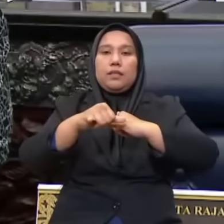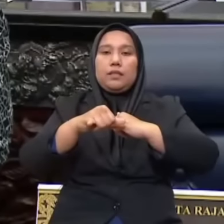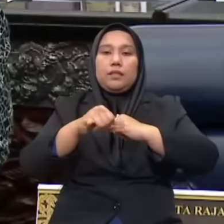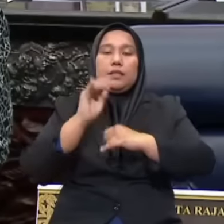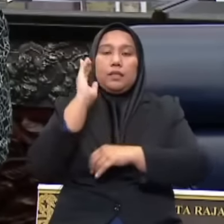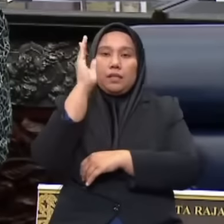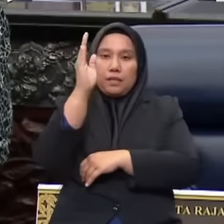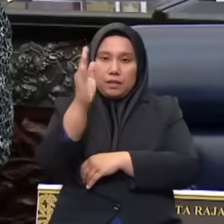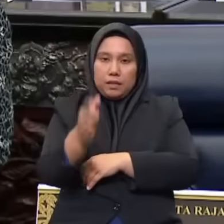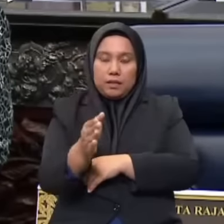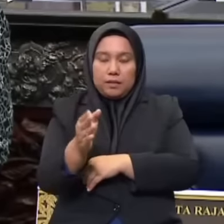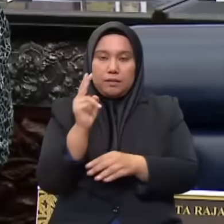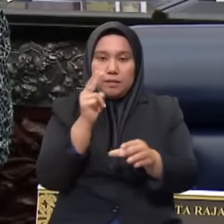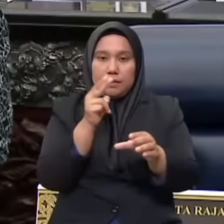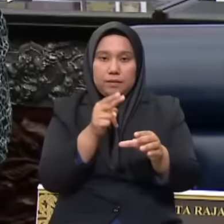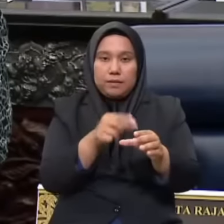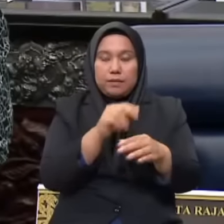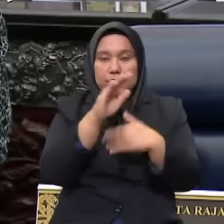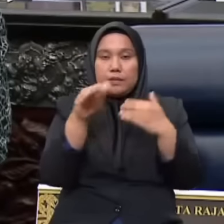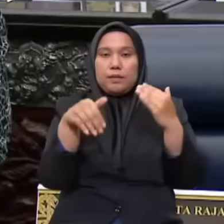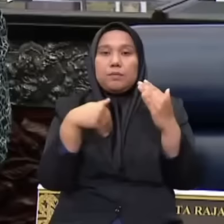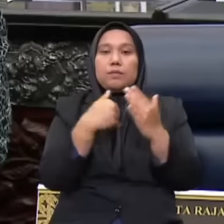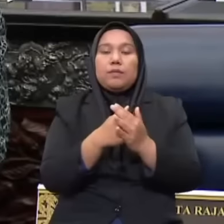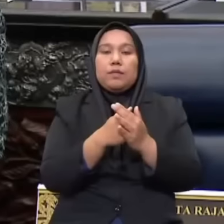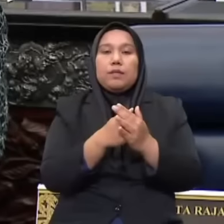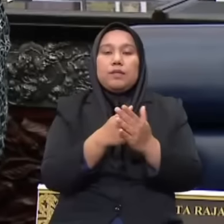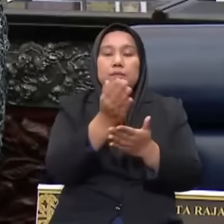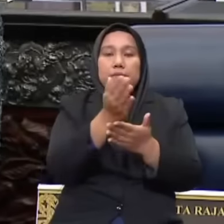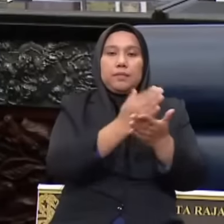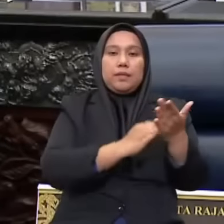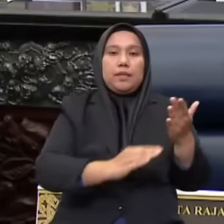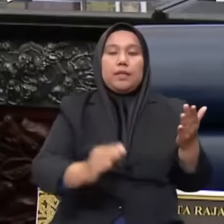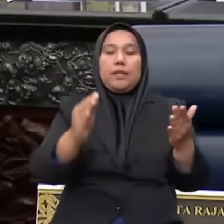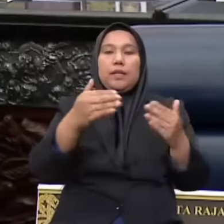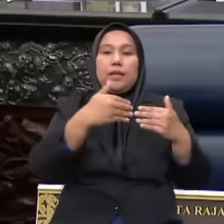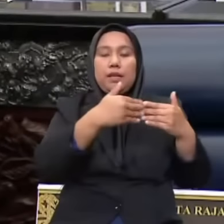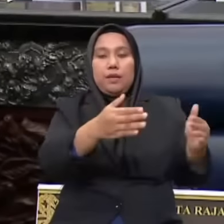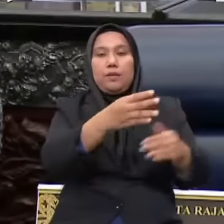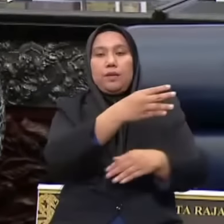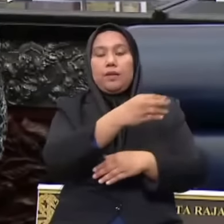melibatkan semua sektor awam dan sektor swasta. Jadi sebab itu ia perlu